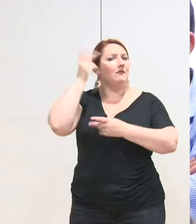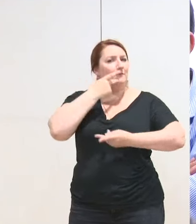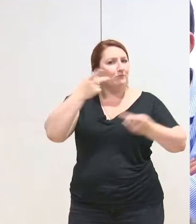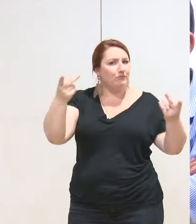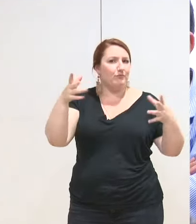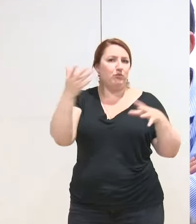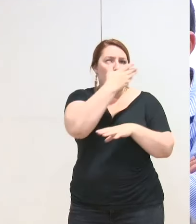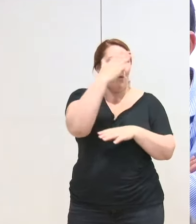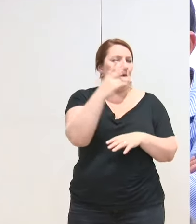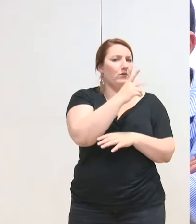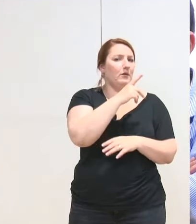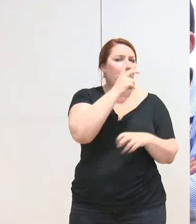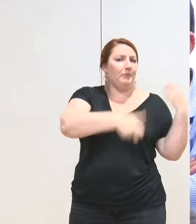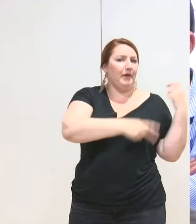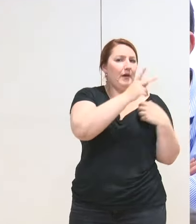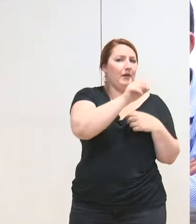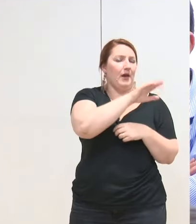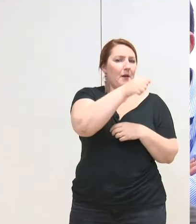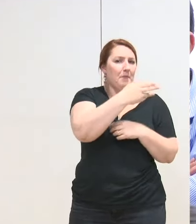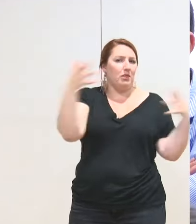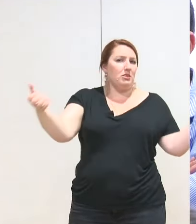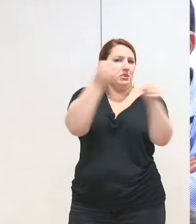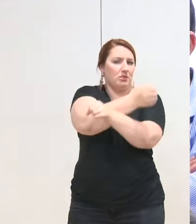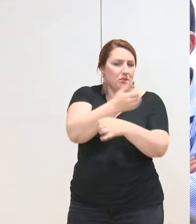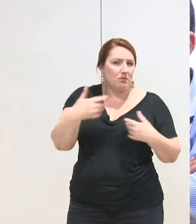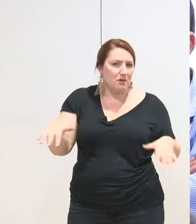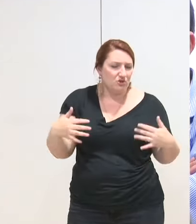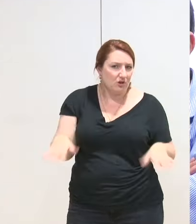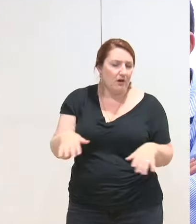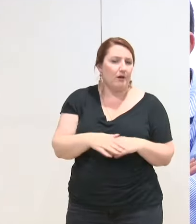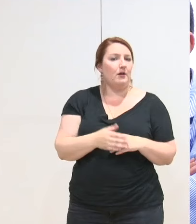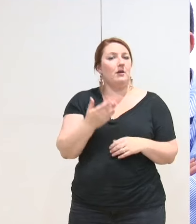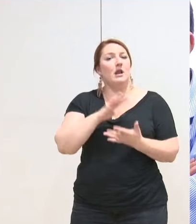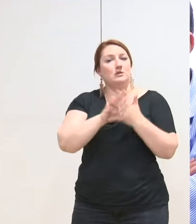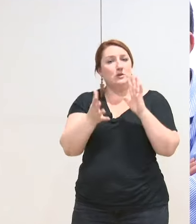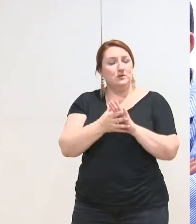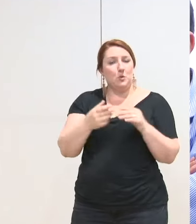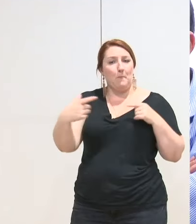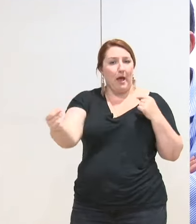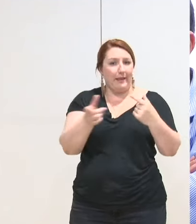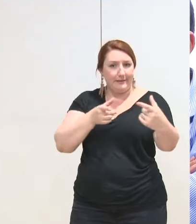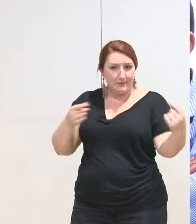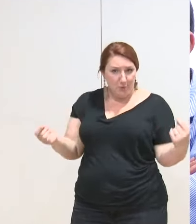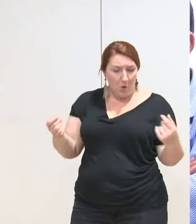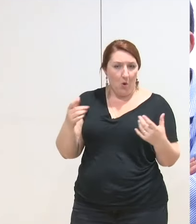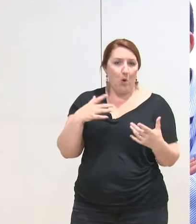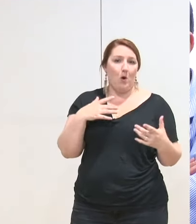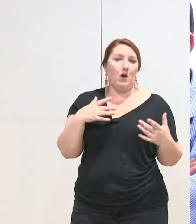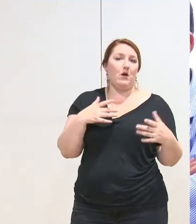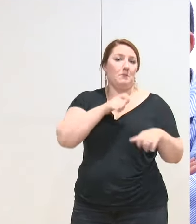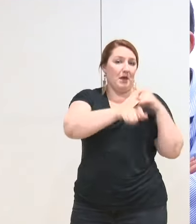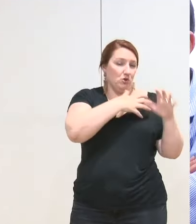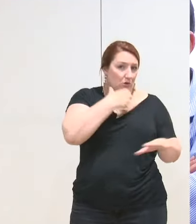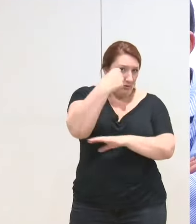la procédure entamée à votre encontre par les salariés de l'association du Palais des Sports